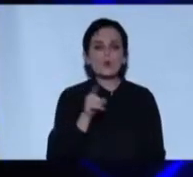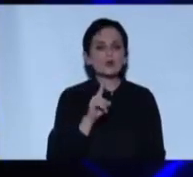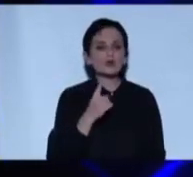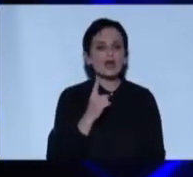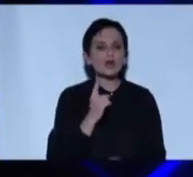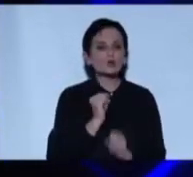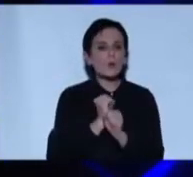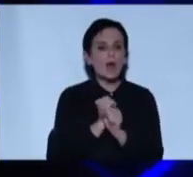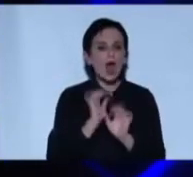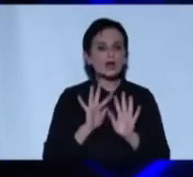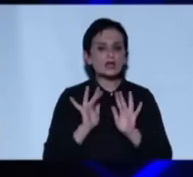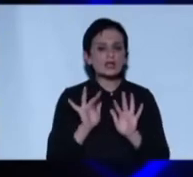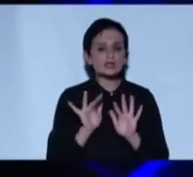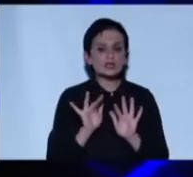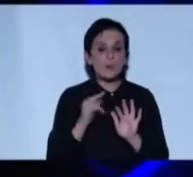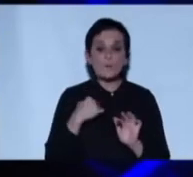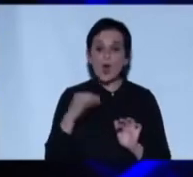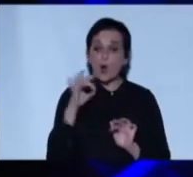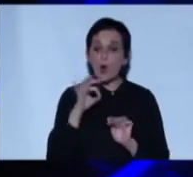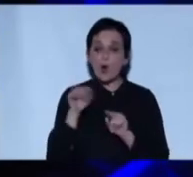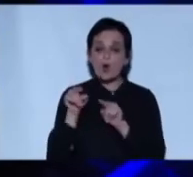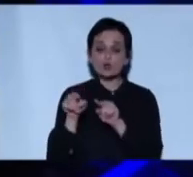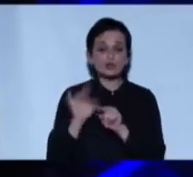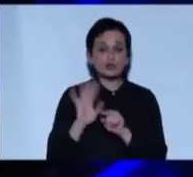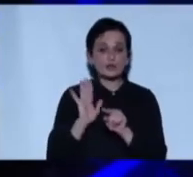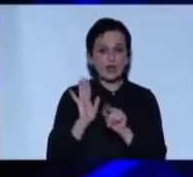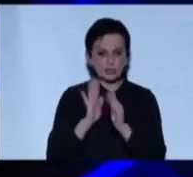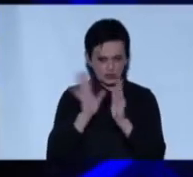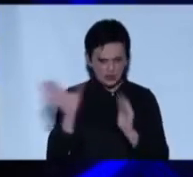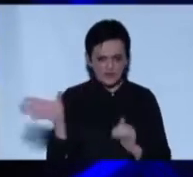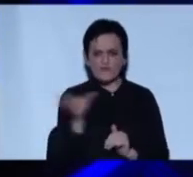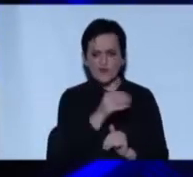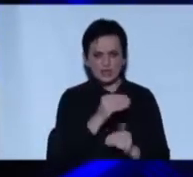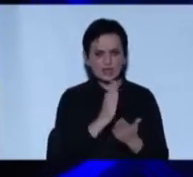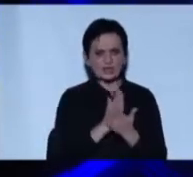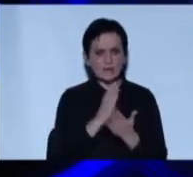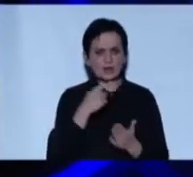რატომ საუბრობთ მხოლოდ? თქვენზე არ მაქვს საუბარი, ყველაზე აბსოლუტურად ის საქართველოში არის.